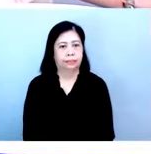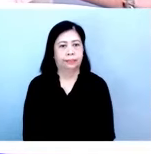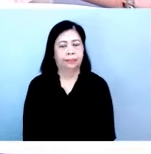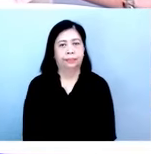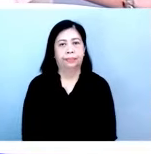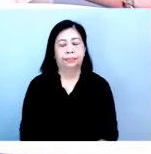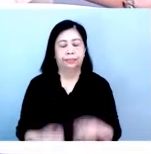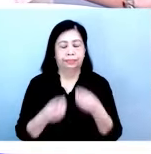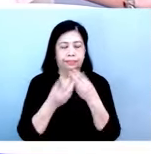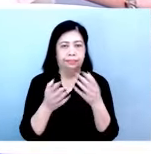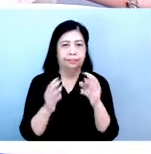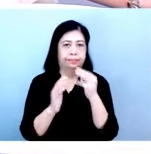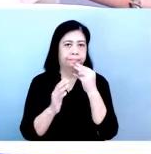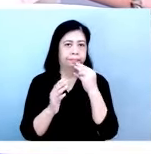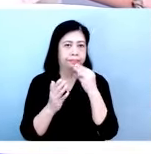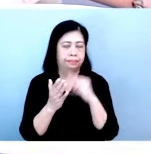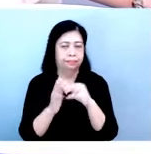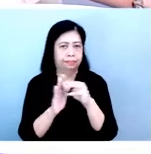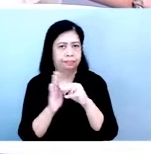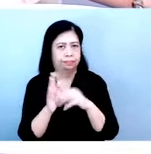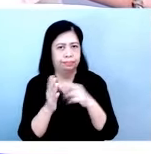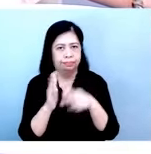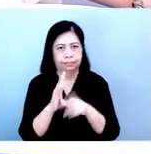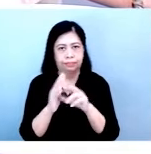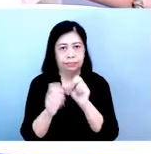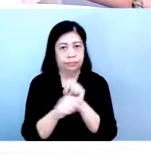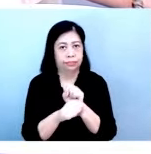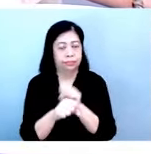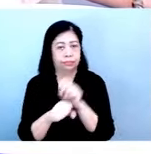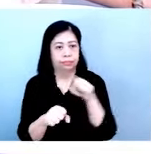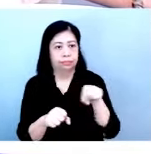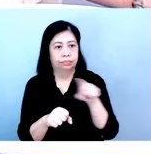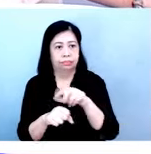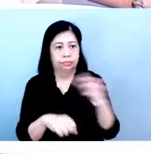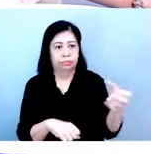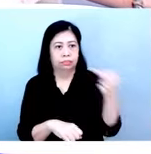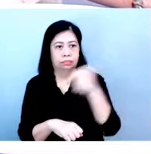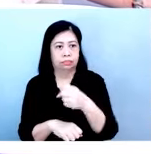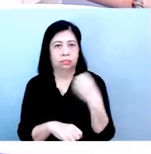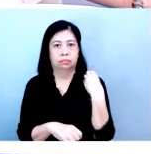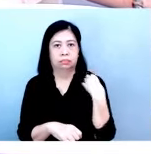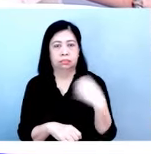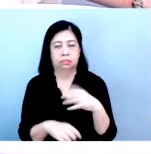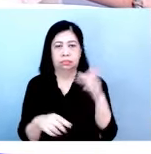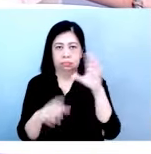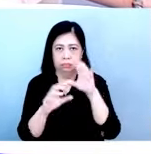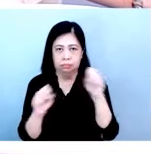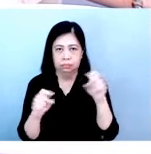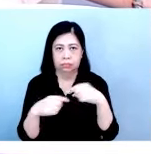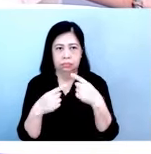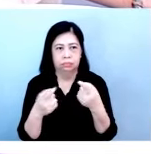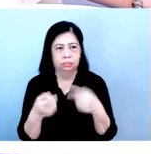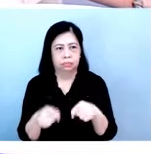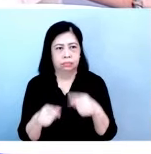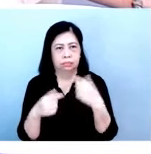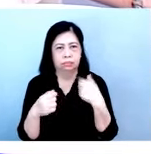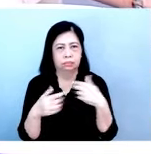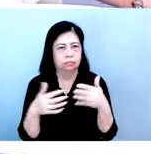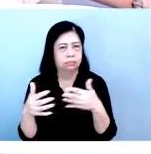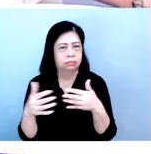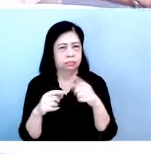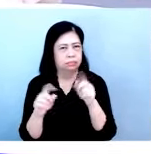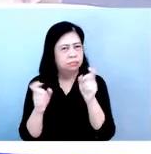Naglabas ng memo ang palasyo para reviewin ang trabaho ng mga itinalagang opisyal ng Pangulo sa gitnayan ng umiiran na tensyon sa